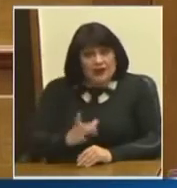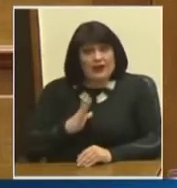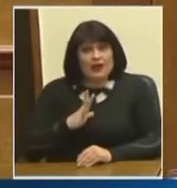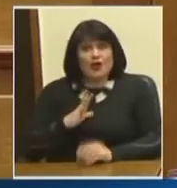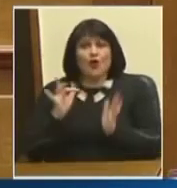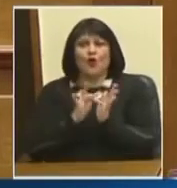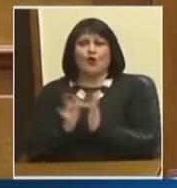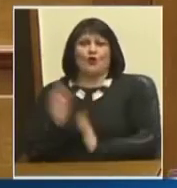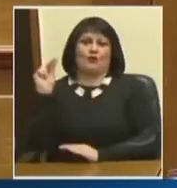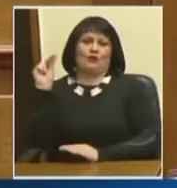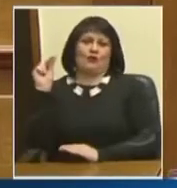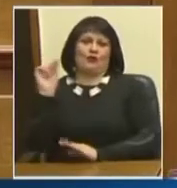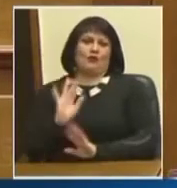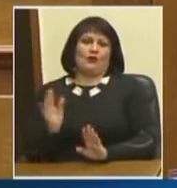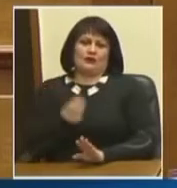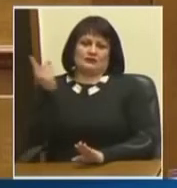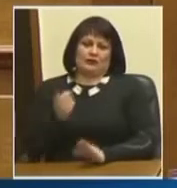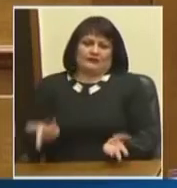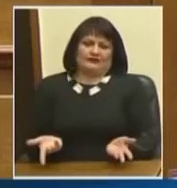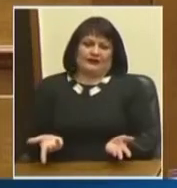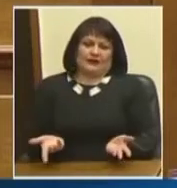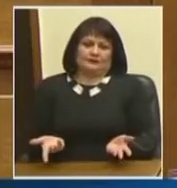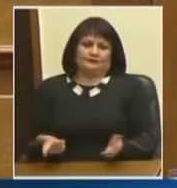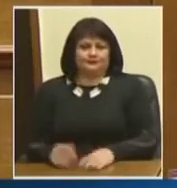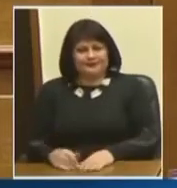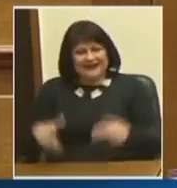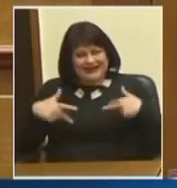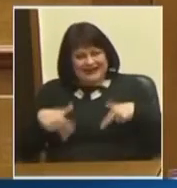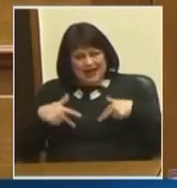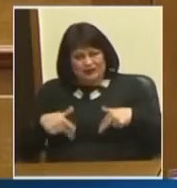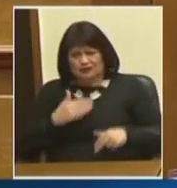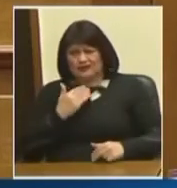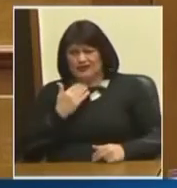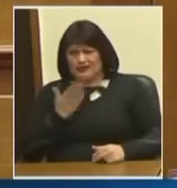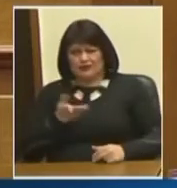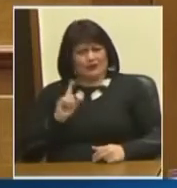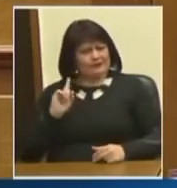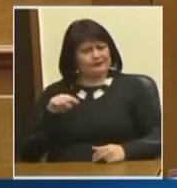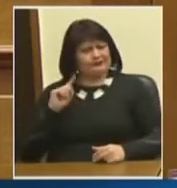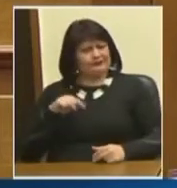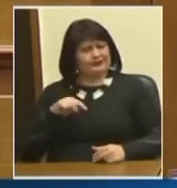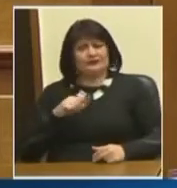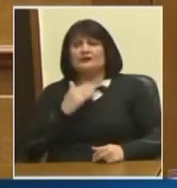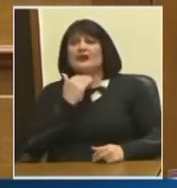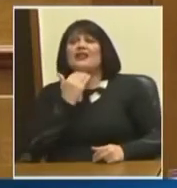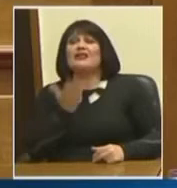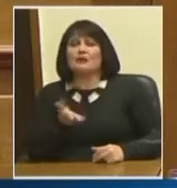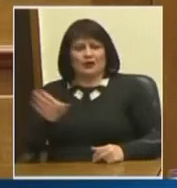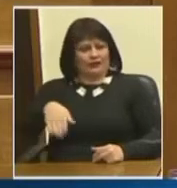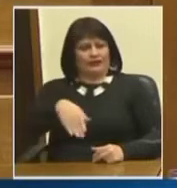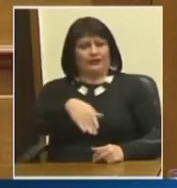είναι ορθόδοξοι χριστιανοί. Το κράτος δεν μπορεί να διαφορεί και πολύ λιγότερο δεν μπορεί να